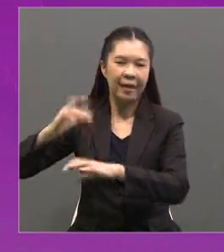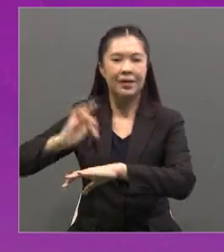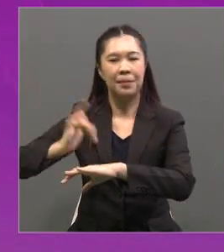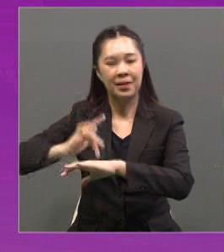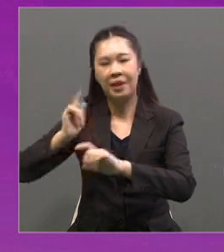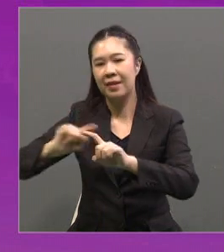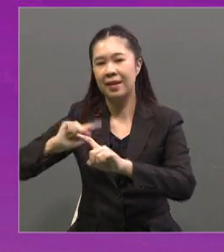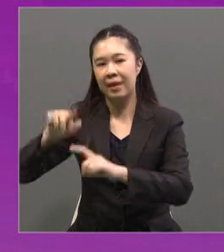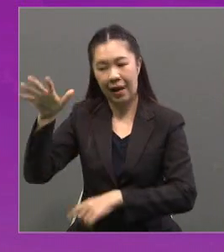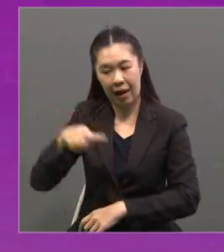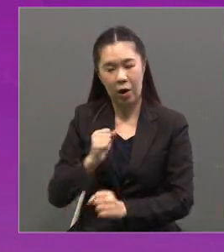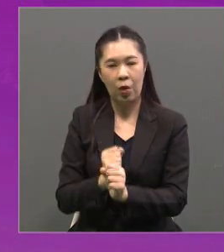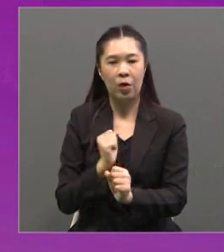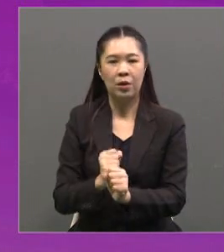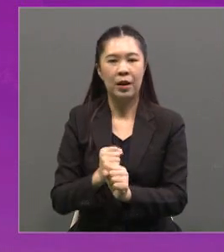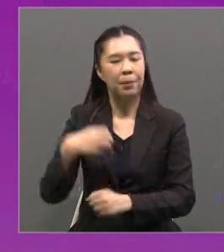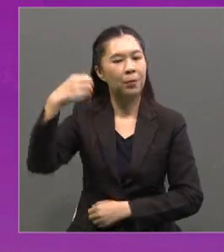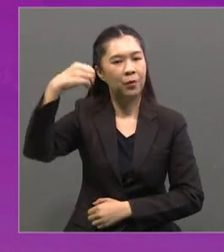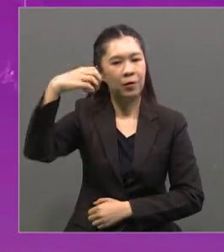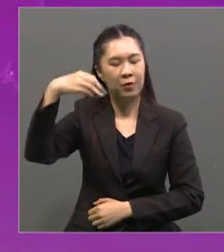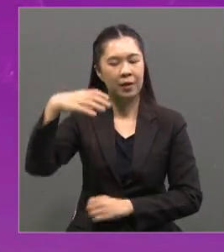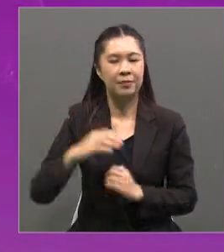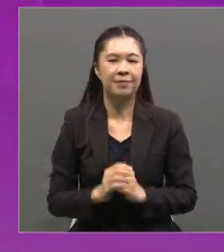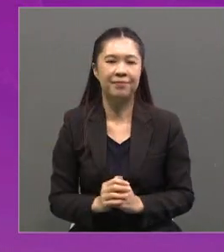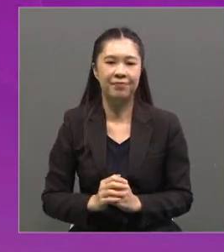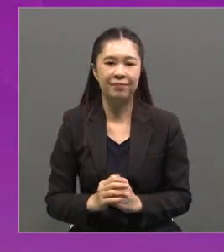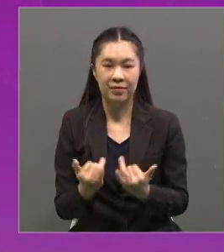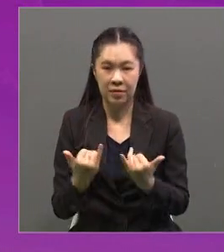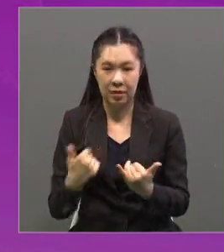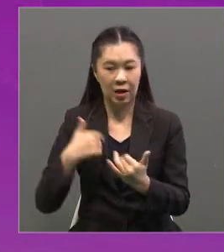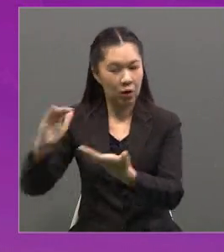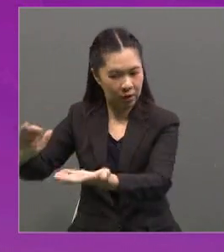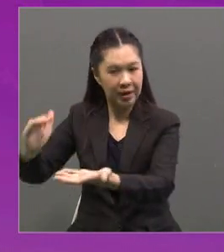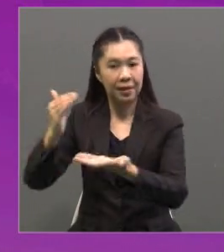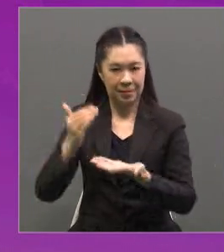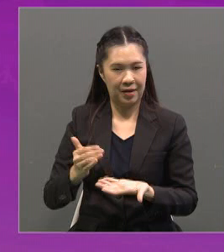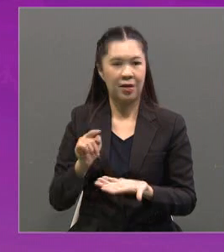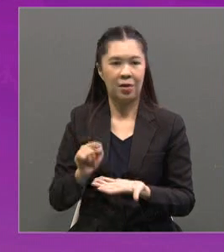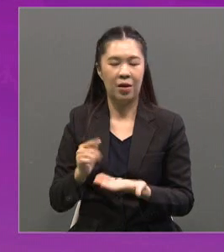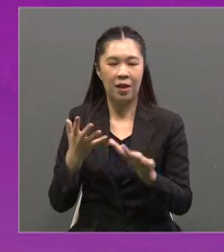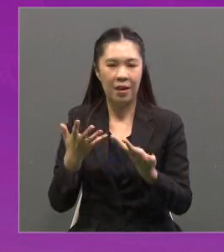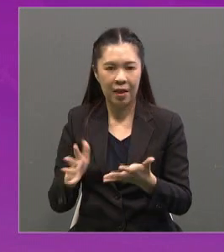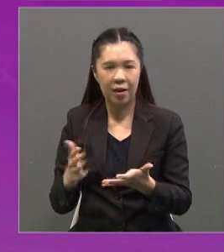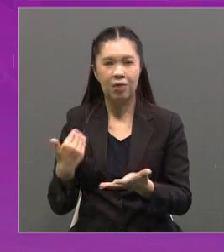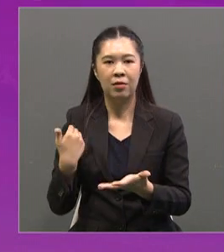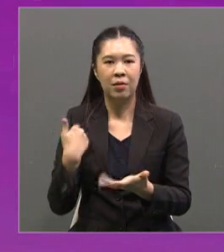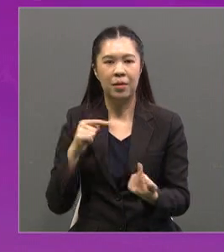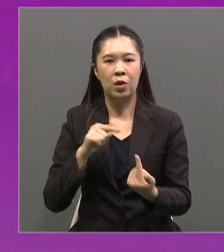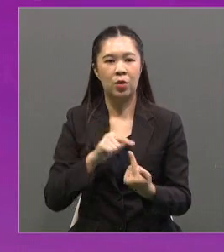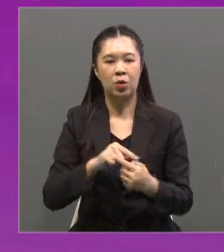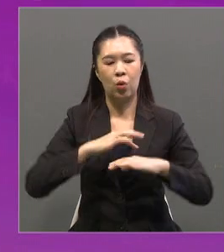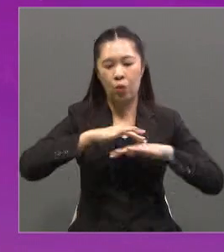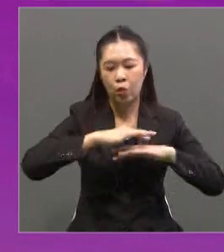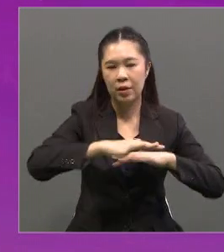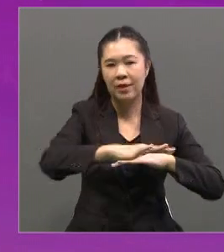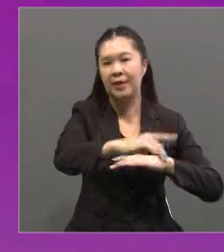ที่นำมาผลิตไฟฟ้านั่นแหละคือส่วนหนึ่งเนี่ยนะคะเราเนี่ยต้องมีการนำเข้าส่วนหนึ่งก็จะมาจากในส่วนของอ่าวไทยนั่น